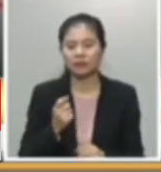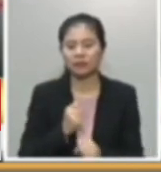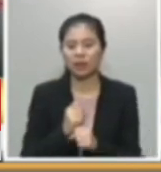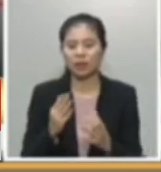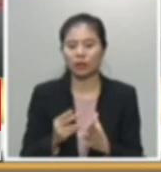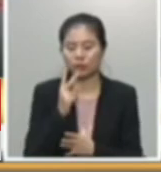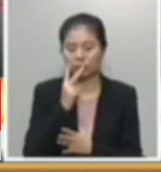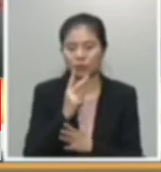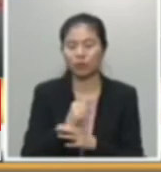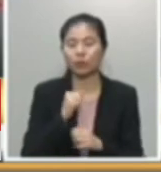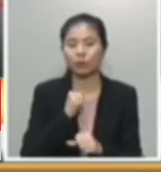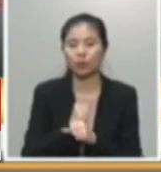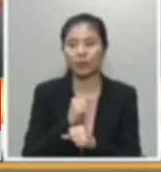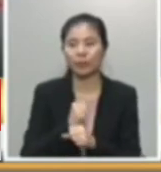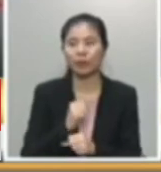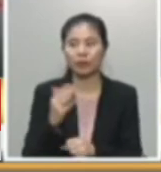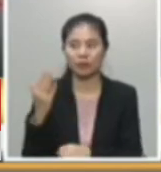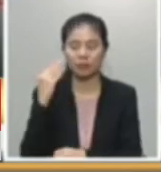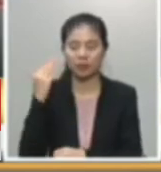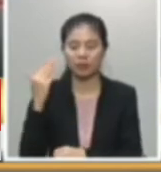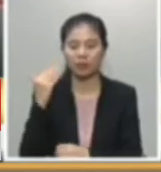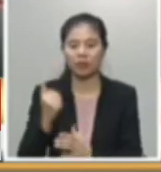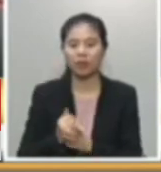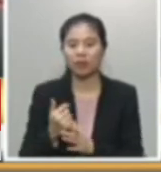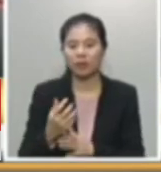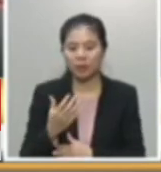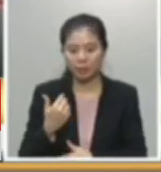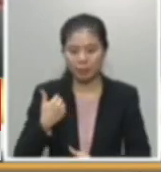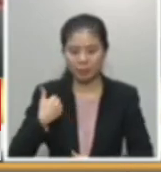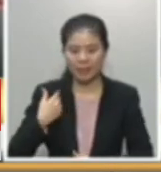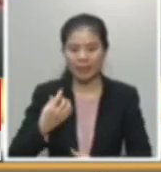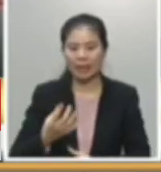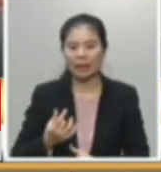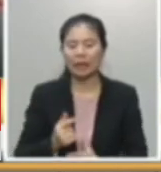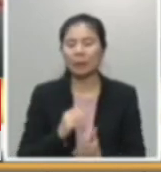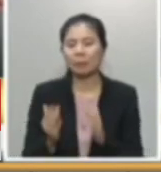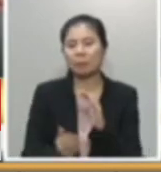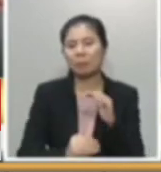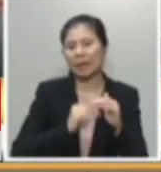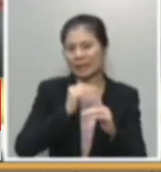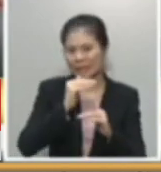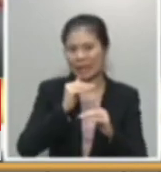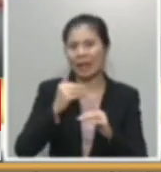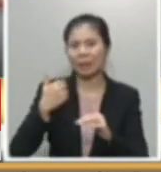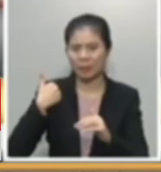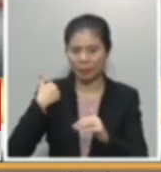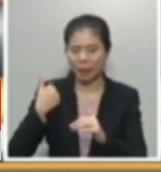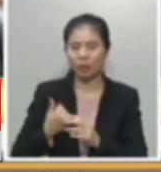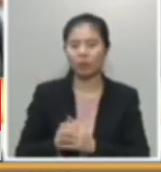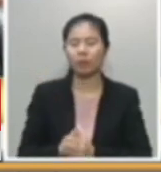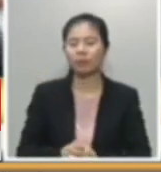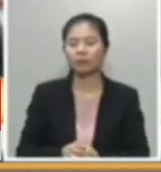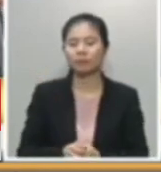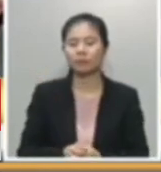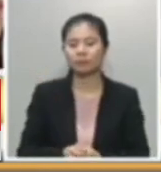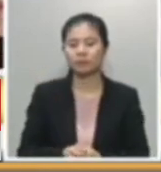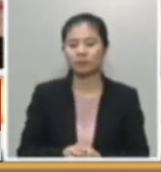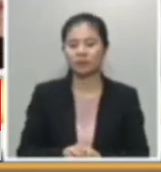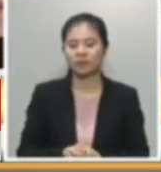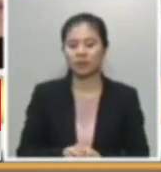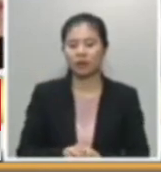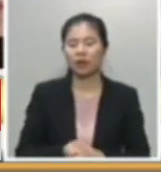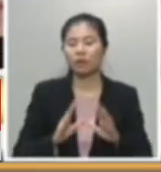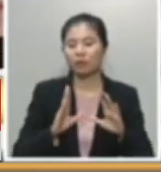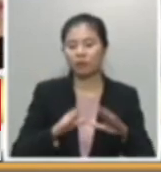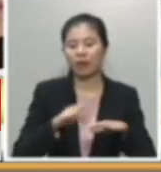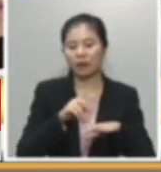องดูจากผลงานที่ผ่านมามีอะไรเปลี่ยนแปลงไปในทางที่ดีบ้างกราบเรียนให้ท่าน